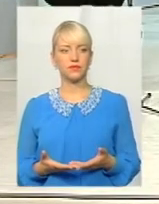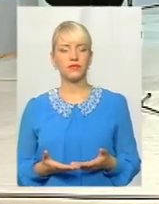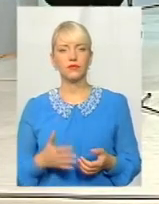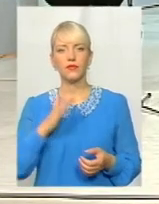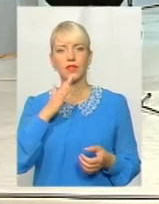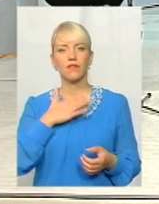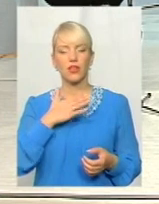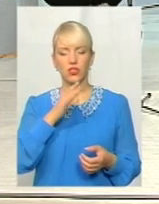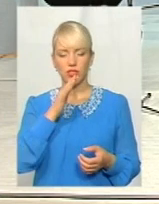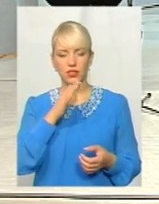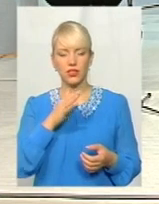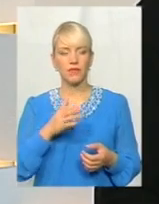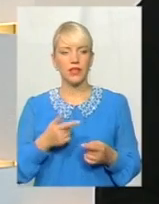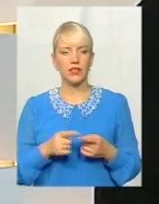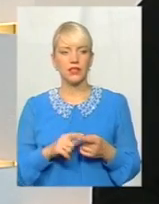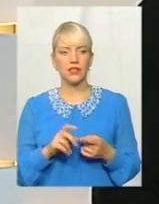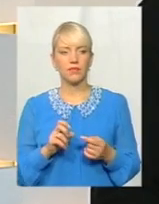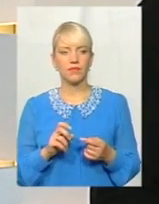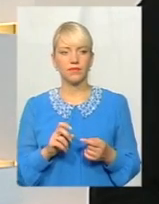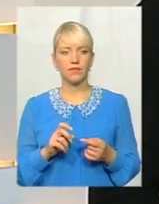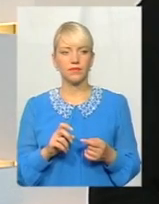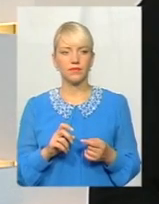час міні-проектами. Це,